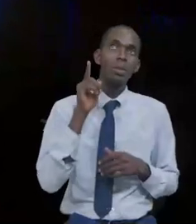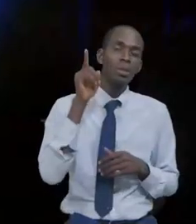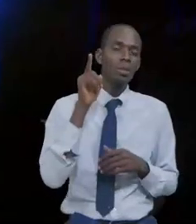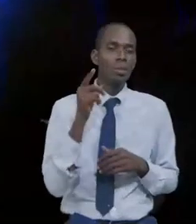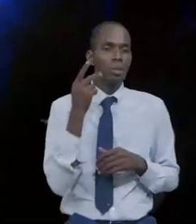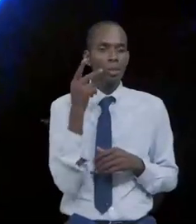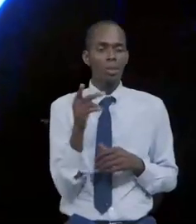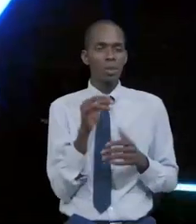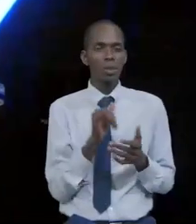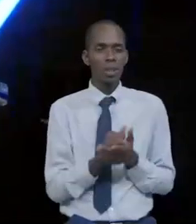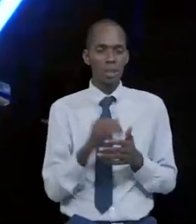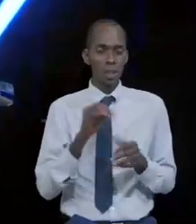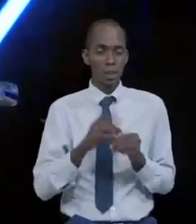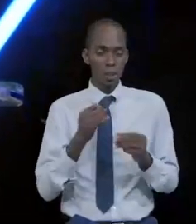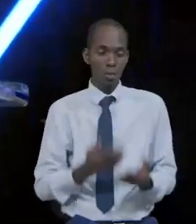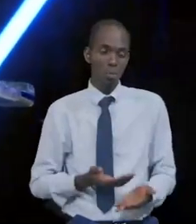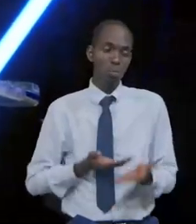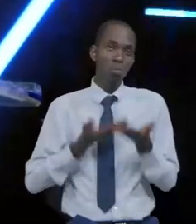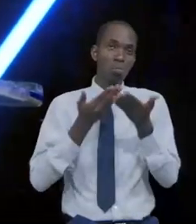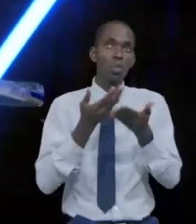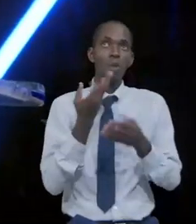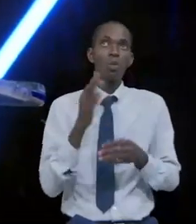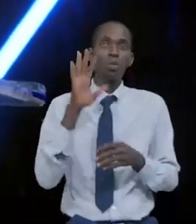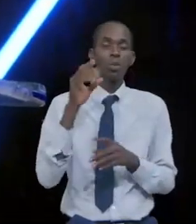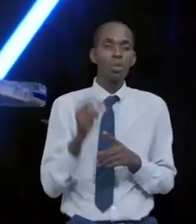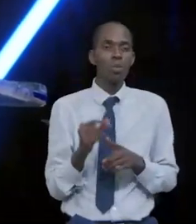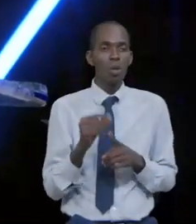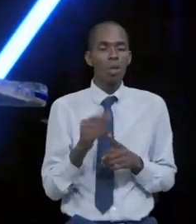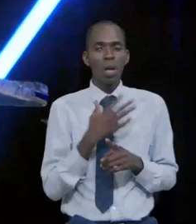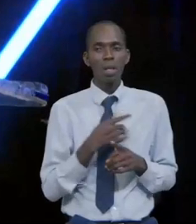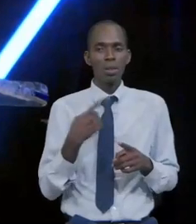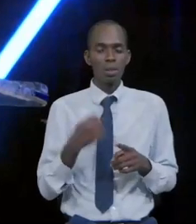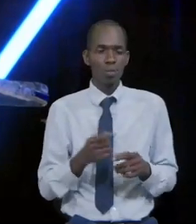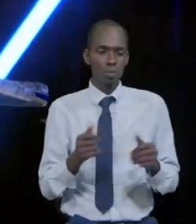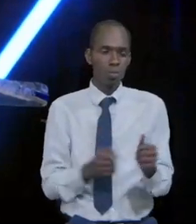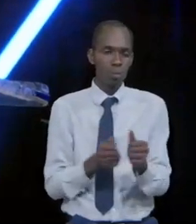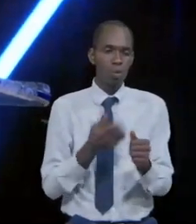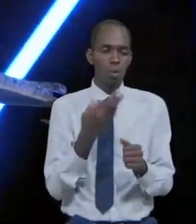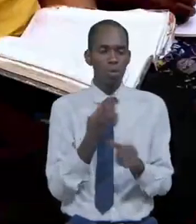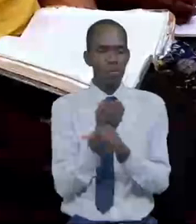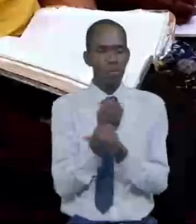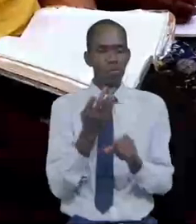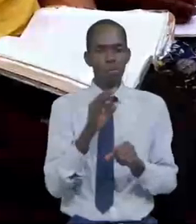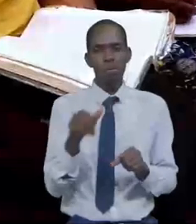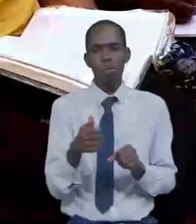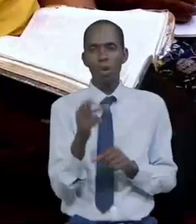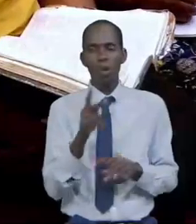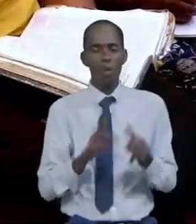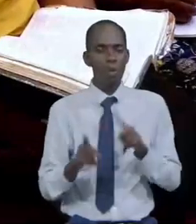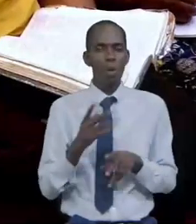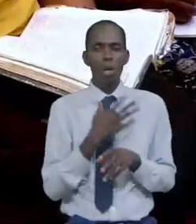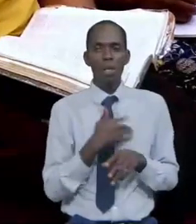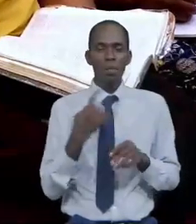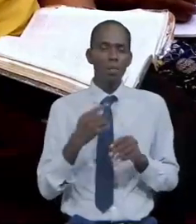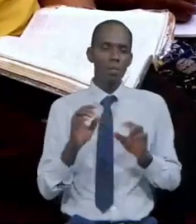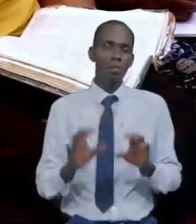parole et la poursuite du salut des autres et l'engagement